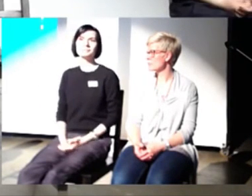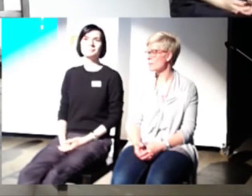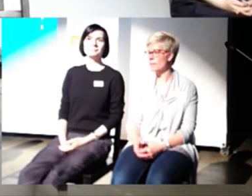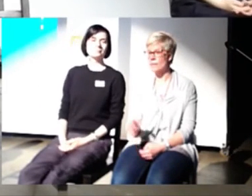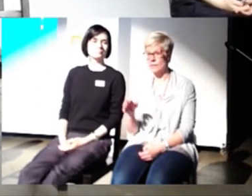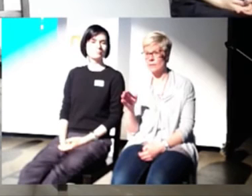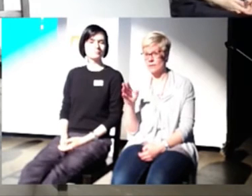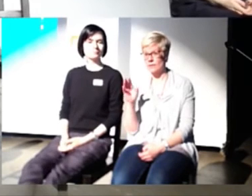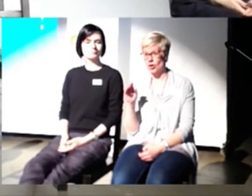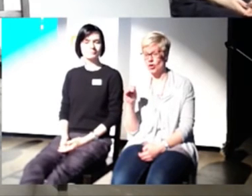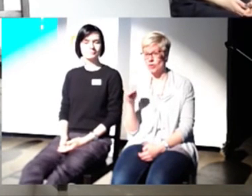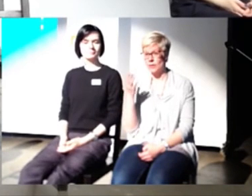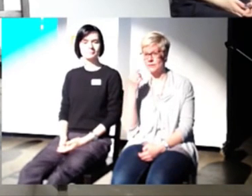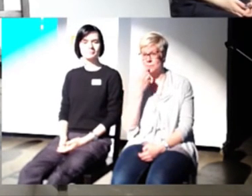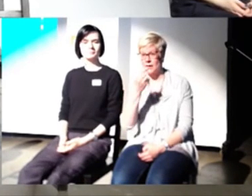siellä mainitsin sen